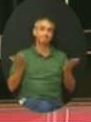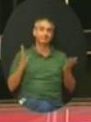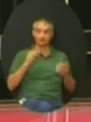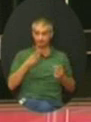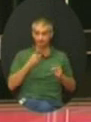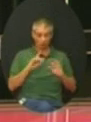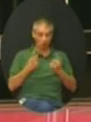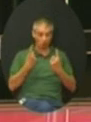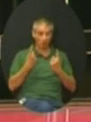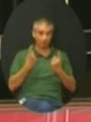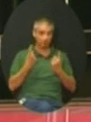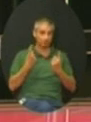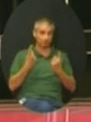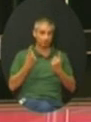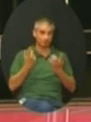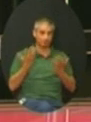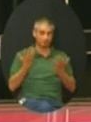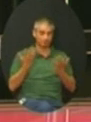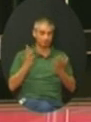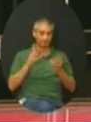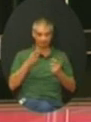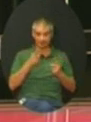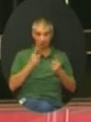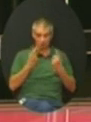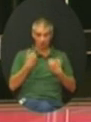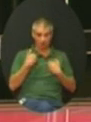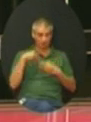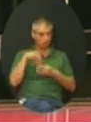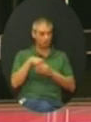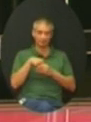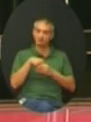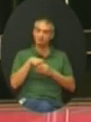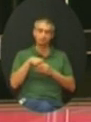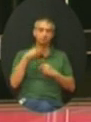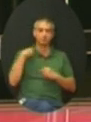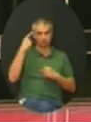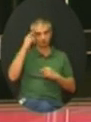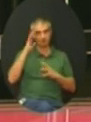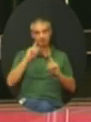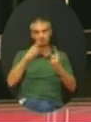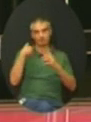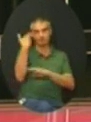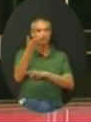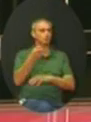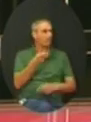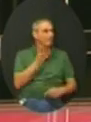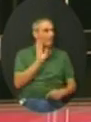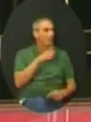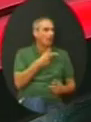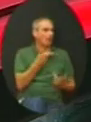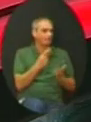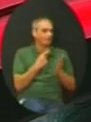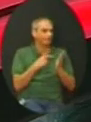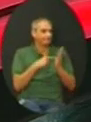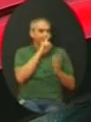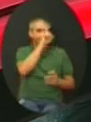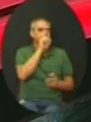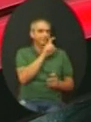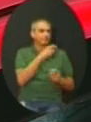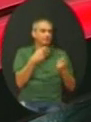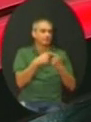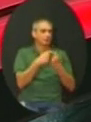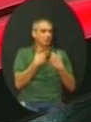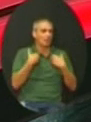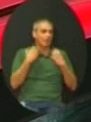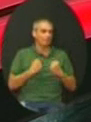ואם זה קורה לתוך, אם זה קורה בנו פנימה, אני מניח שזה גם קורה כלפי חוץ. אבל זה גם מעורר סימני שאלה ביחס